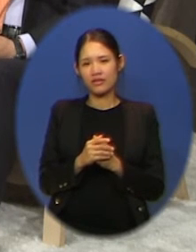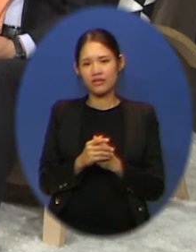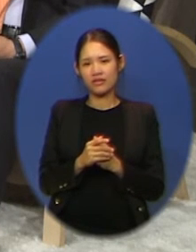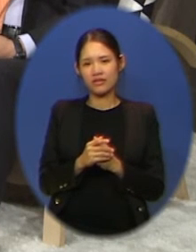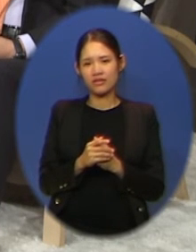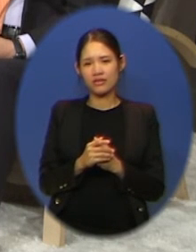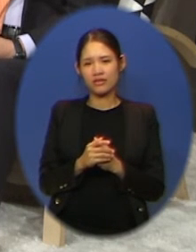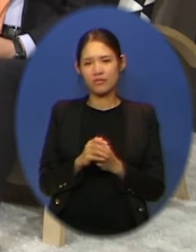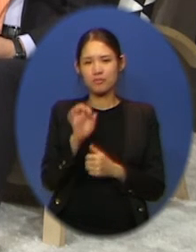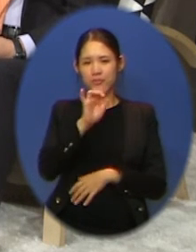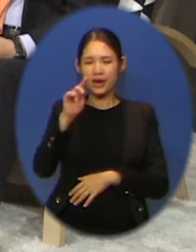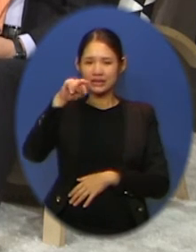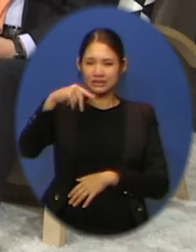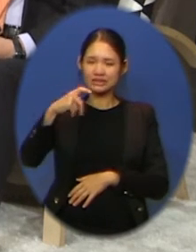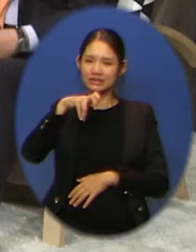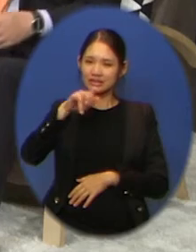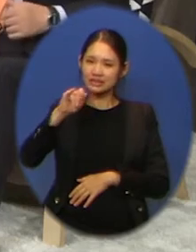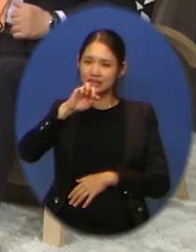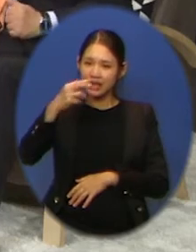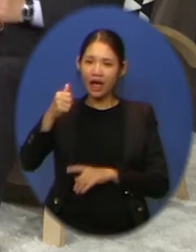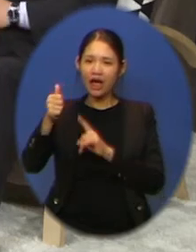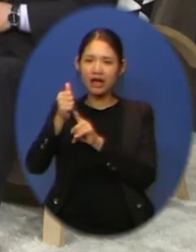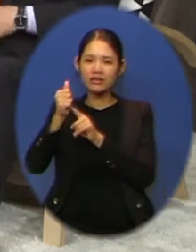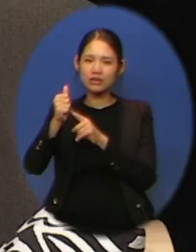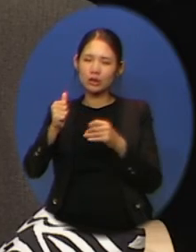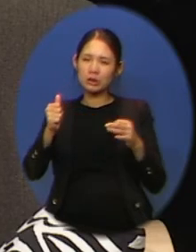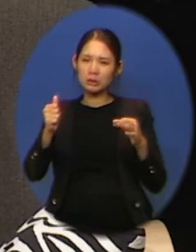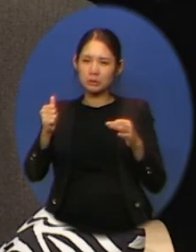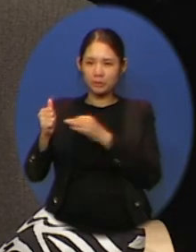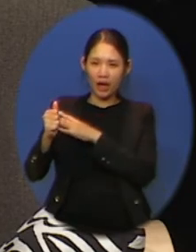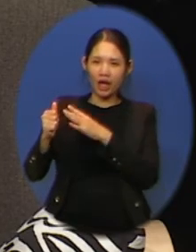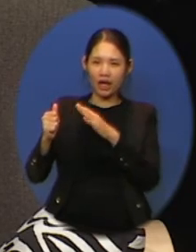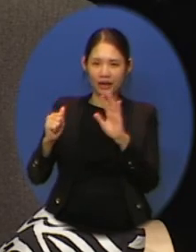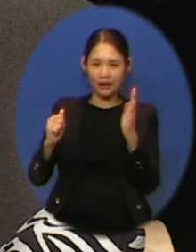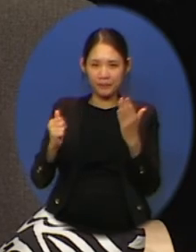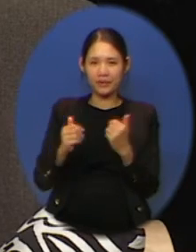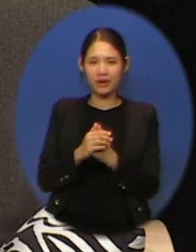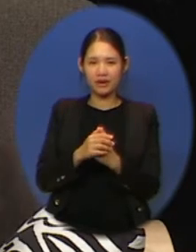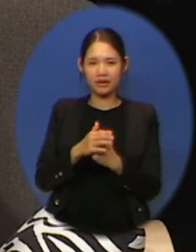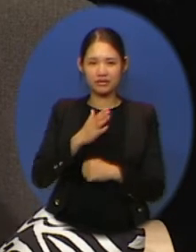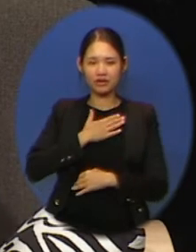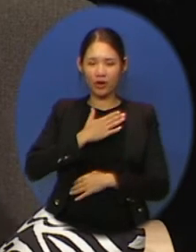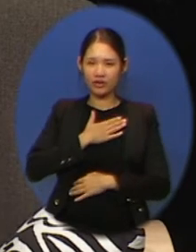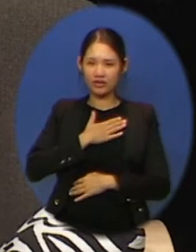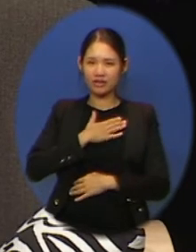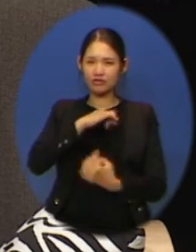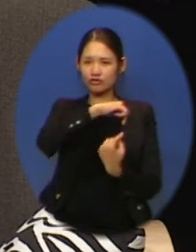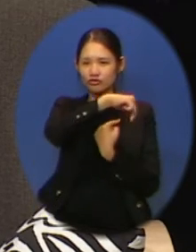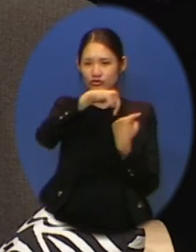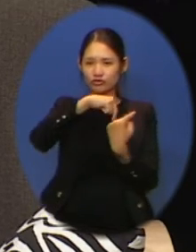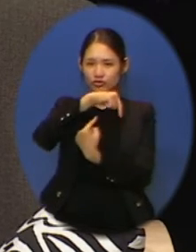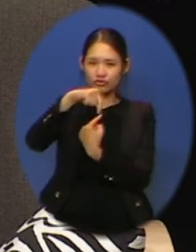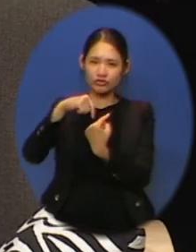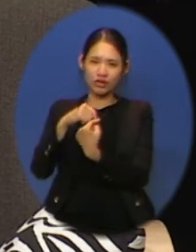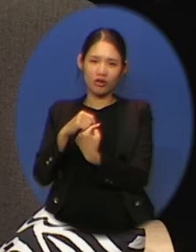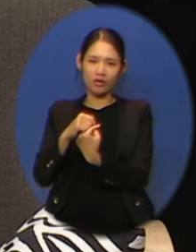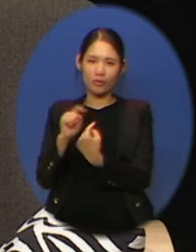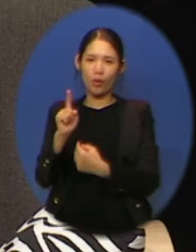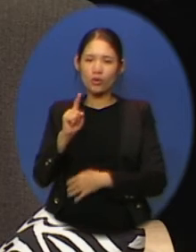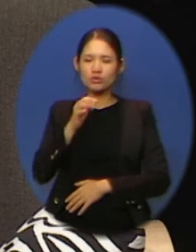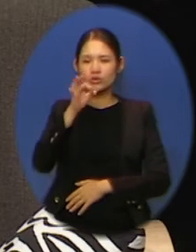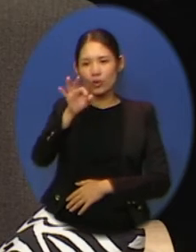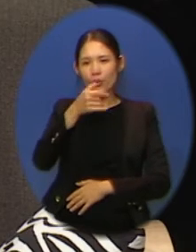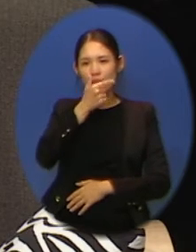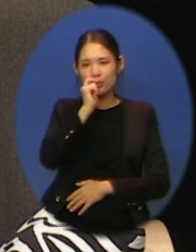마스시다는 워낙 돈이 많으니까 저는 그것도 스칼라 저 뭐야 제가 운영하니까 아무래도 돈이